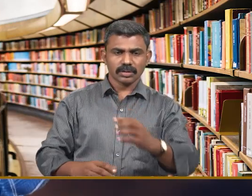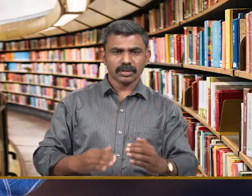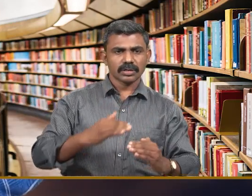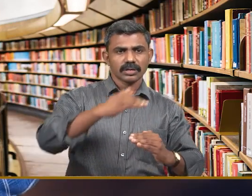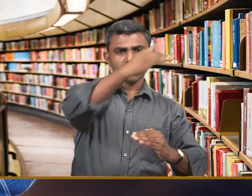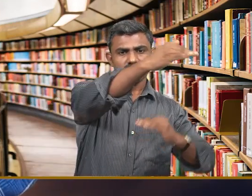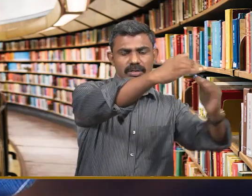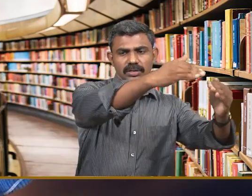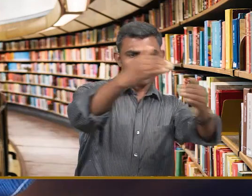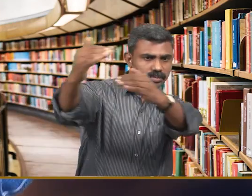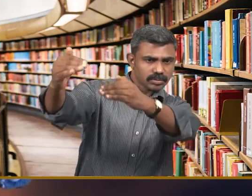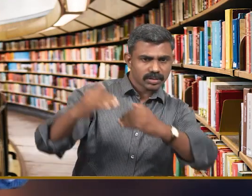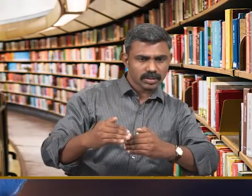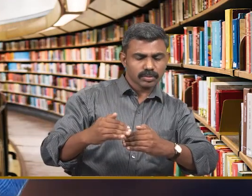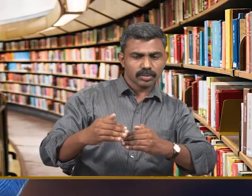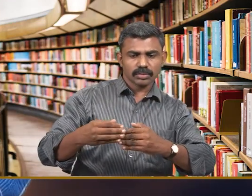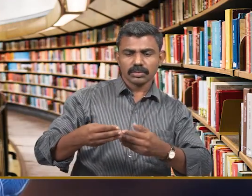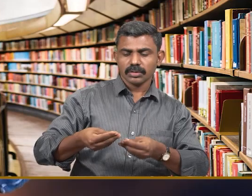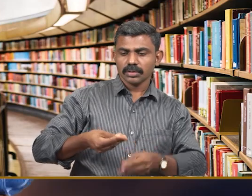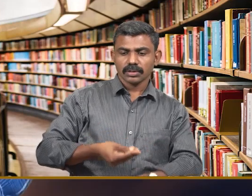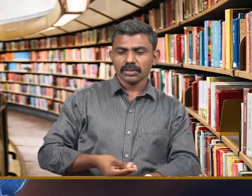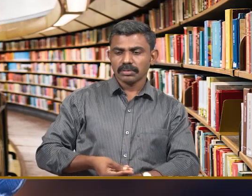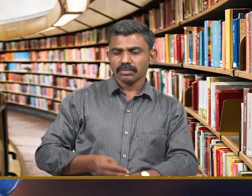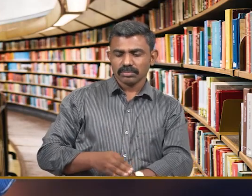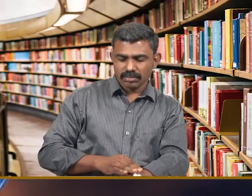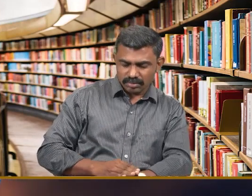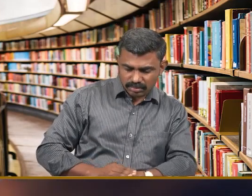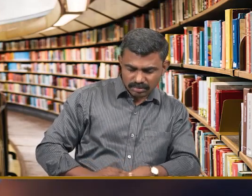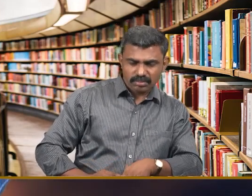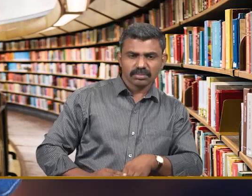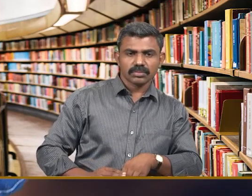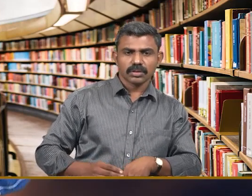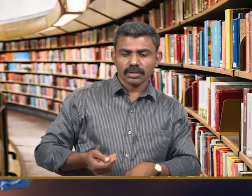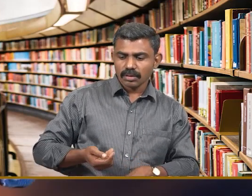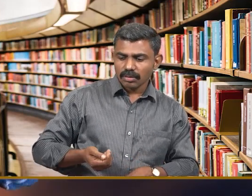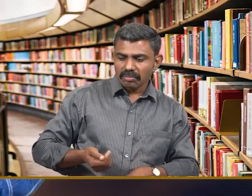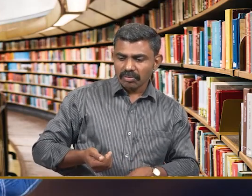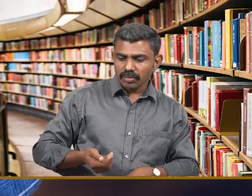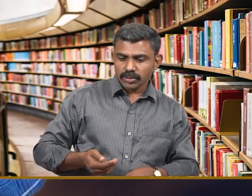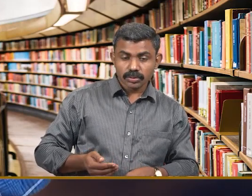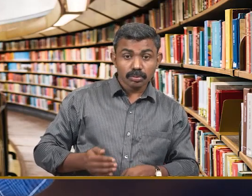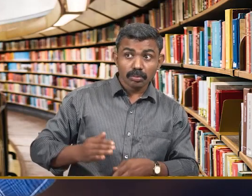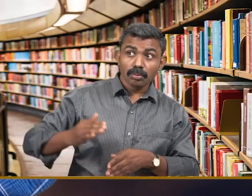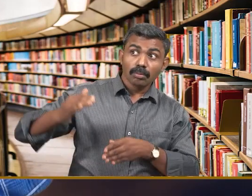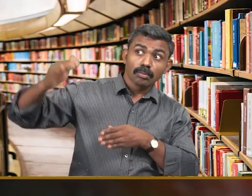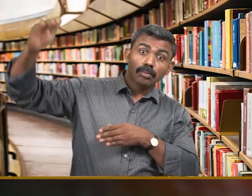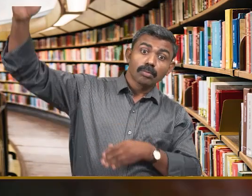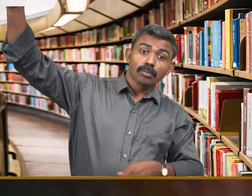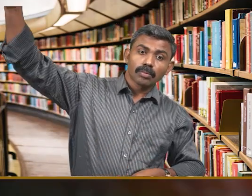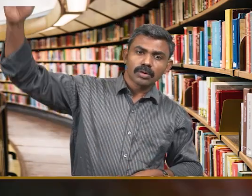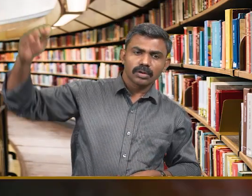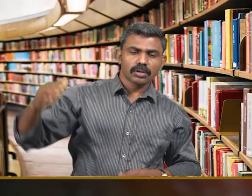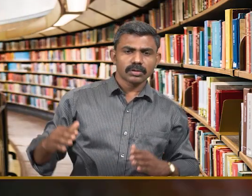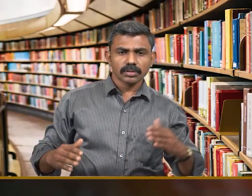நாடுகளுக்கு ஏற்றுமதி இறக்குமதியில் மிகப்பெரிய சுணக்கம் ஏற்பட்டது. இதனால் என்ன ஆகுதுன்னா விலைவாசியானது ஒரு கட்டுப்பாடு இழந்து போனதுன்னு சொல்லலாம். குறிப்பாக